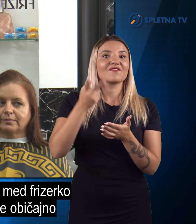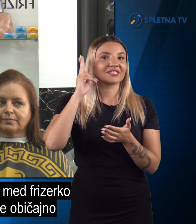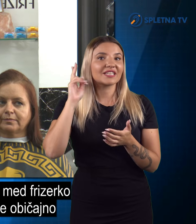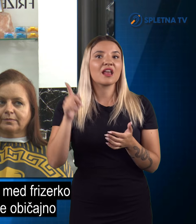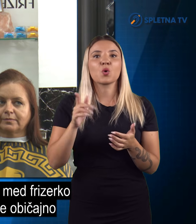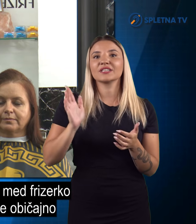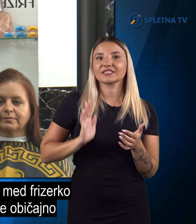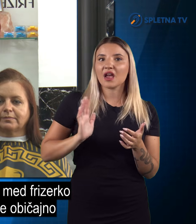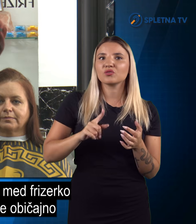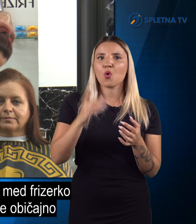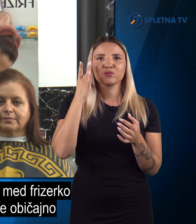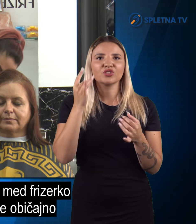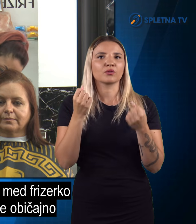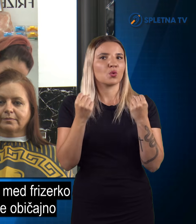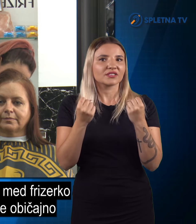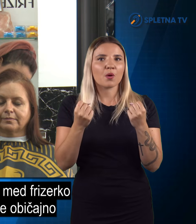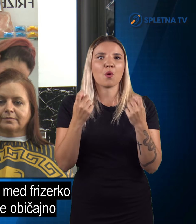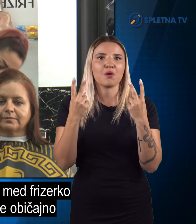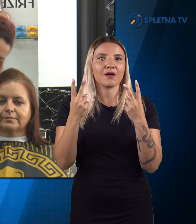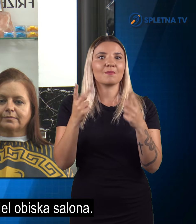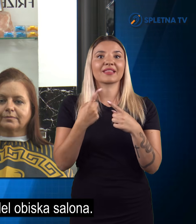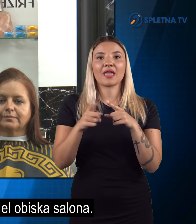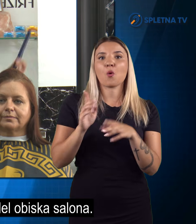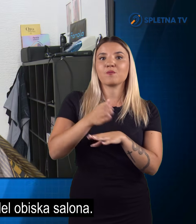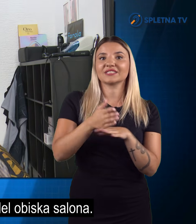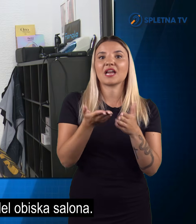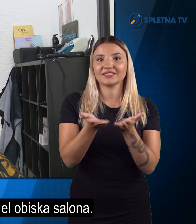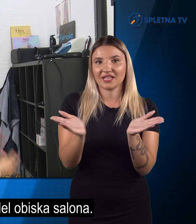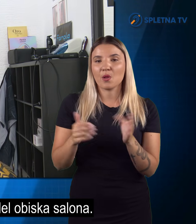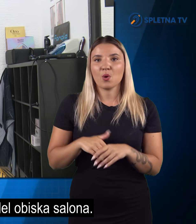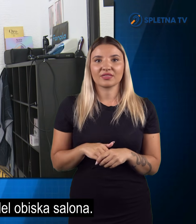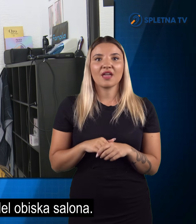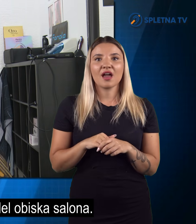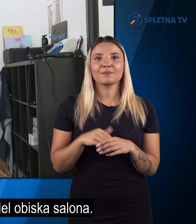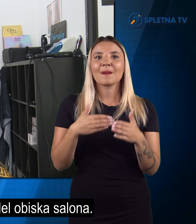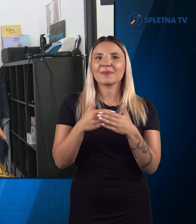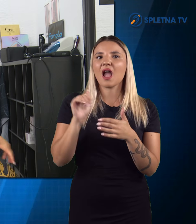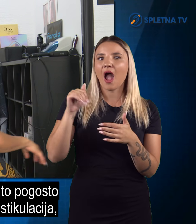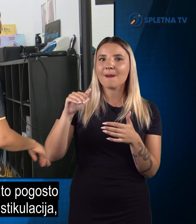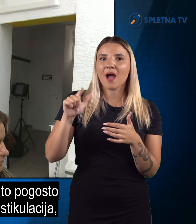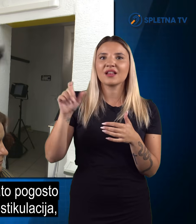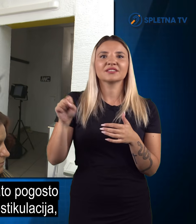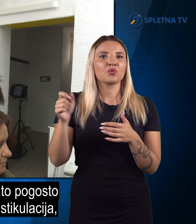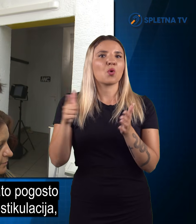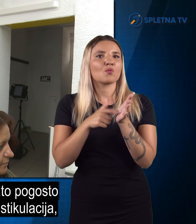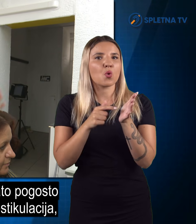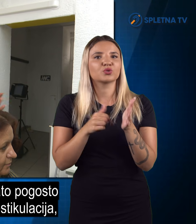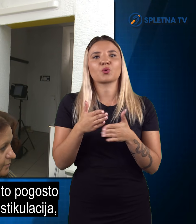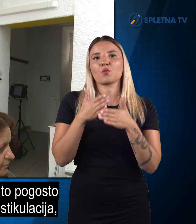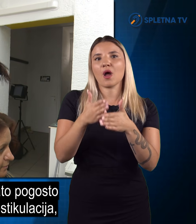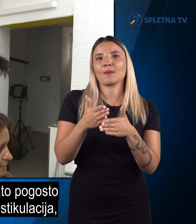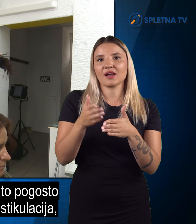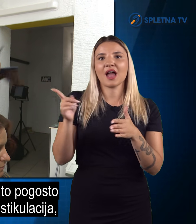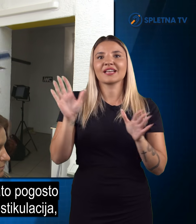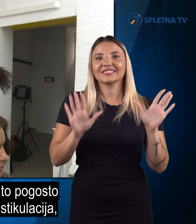Komunikacija med frizerko in stranko je običajno zelo pomemben del obiska salona. Pri Amal zato pogosto